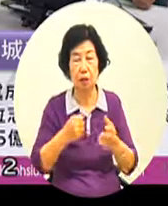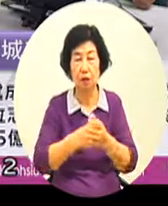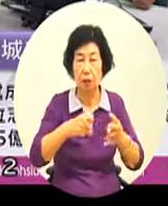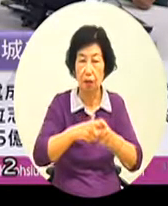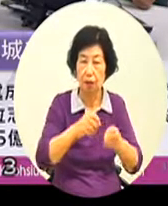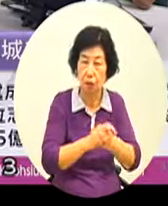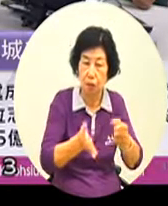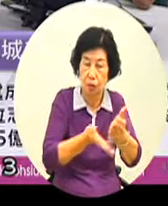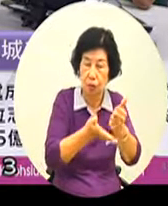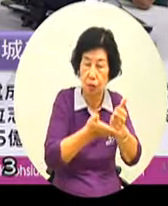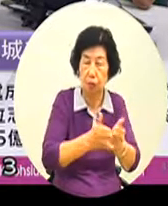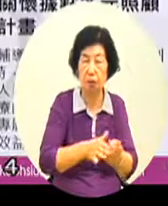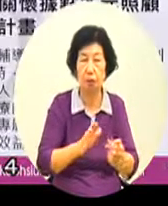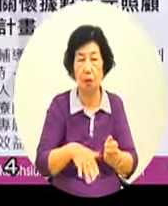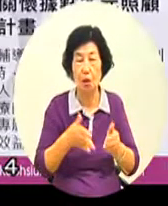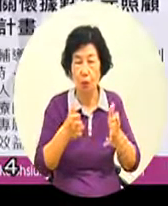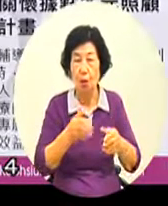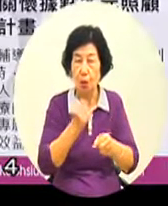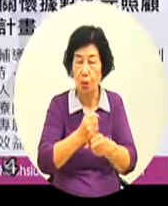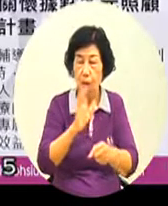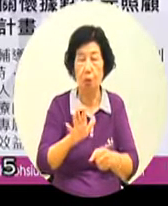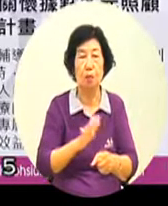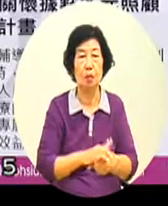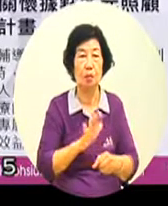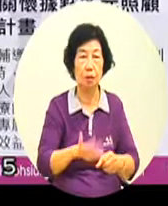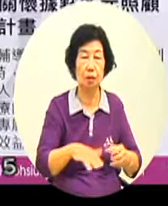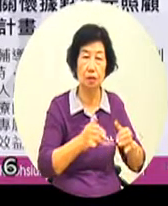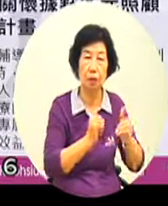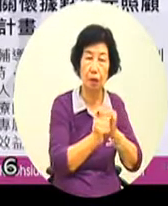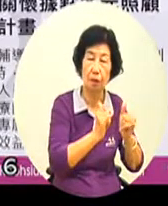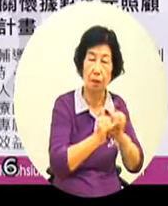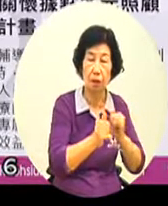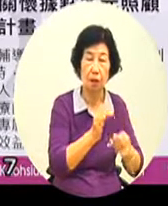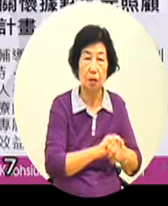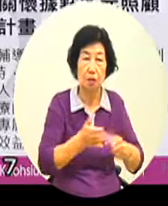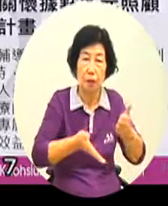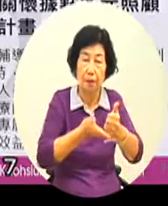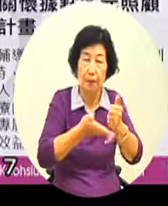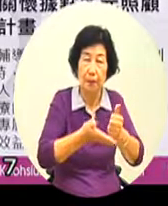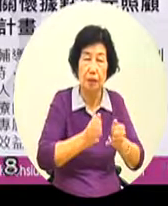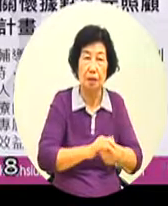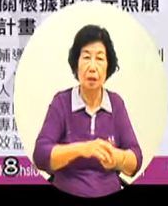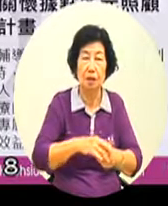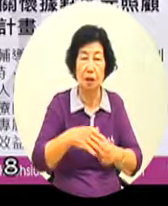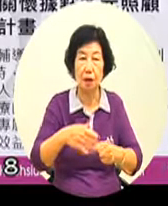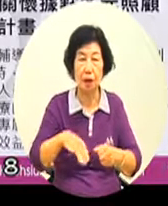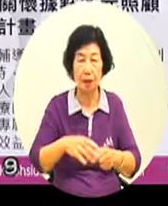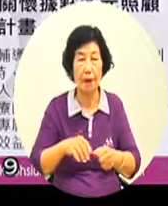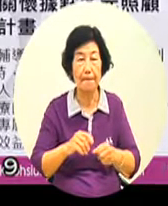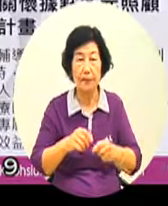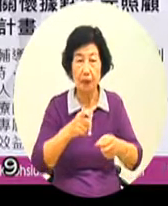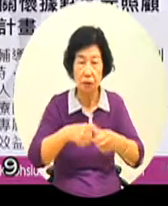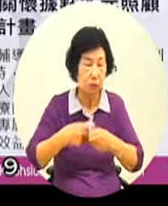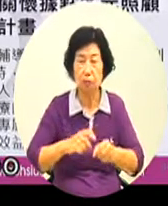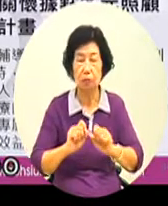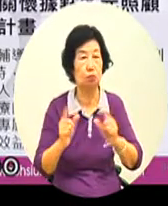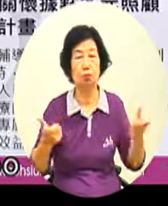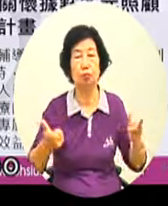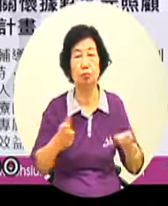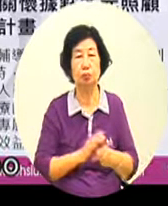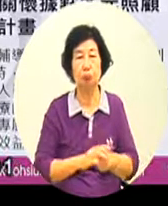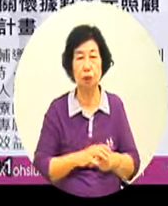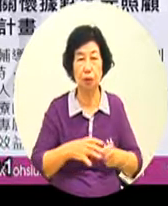工作。那针对民间的部分，我们持续的培力我们非营利组织啊，以及我们跨专业的一些合作，